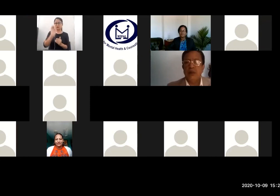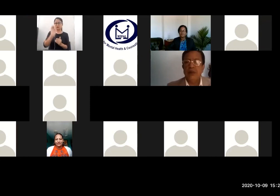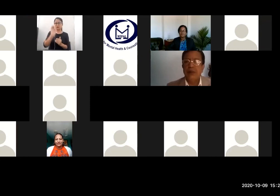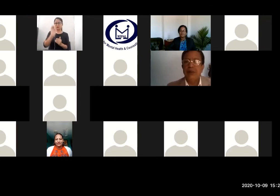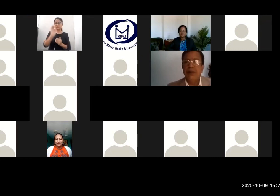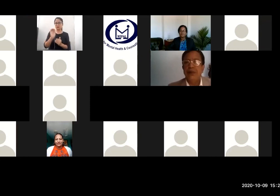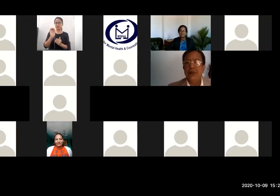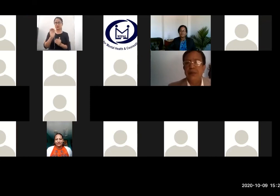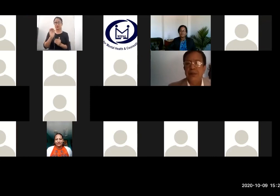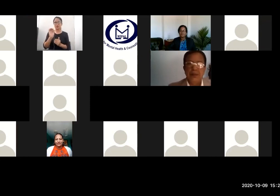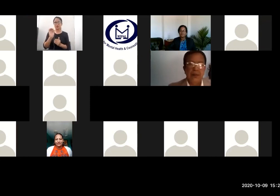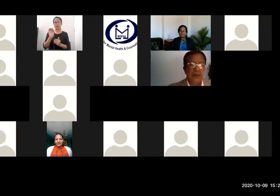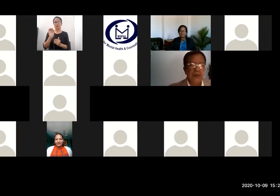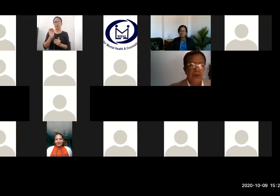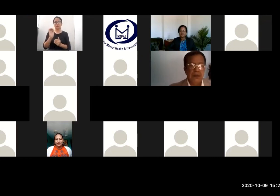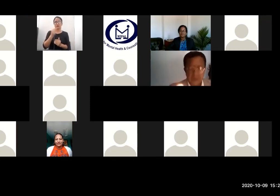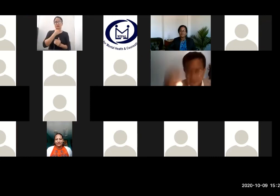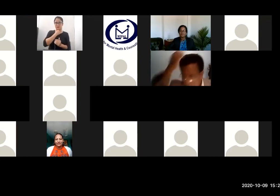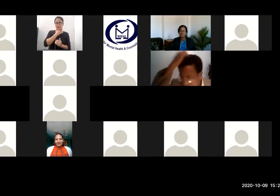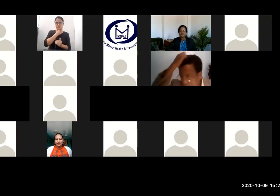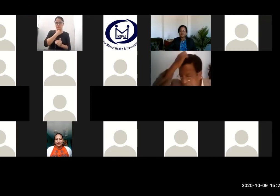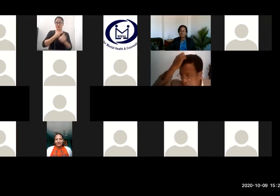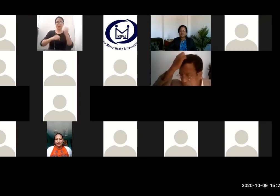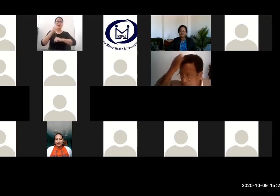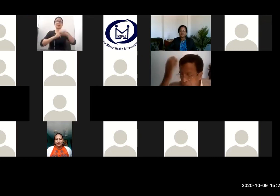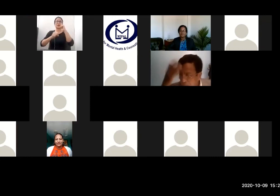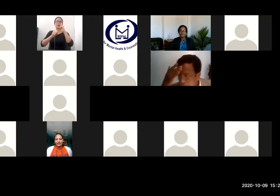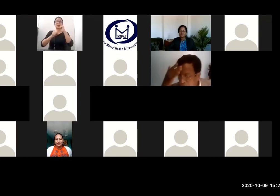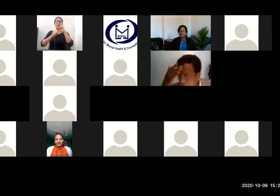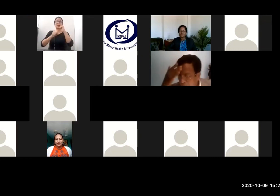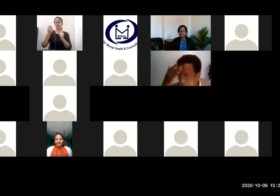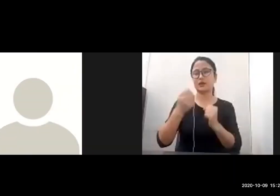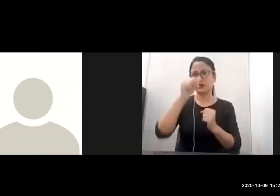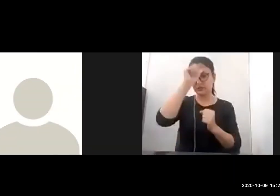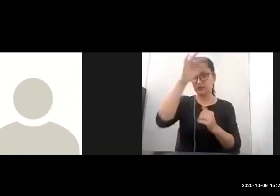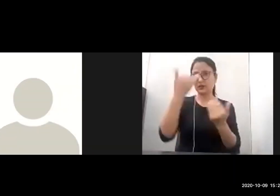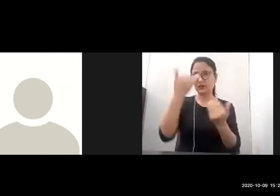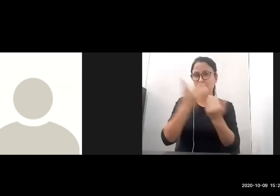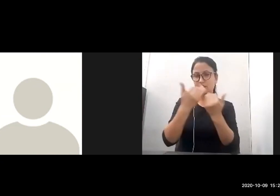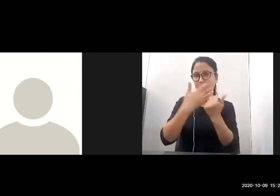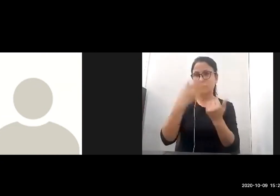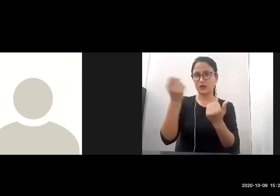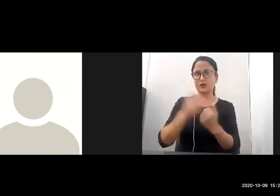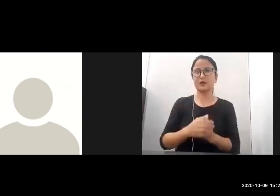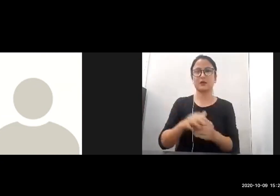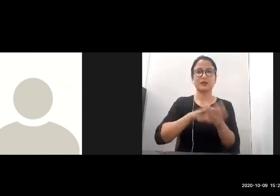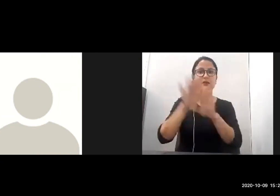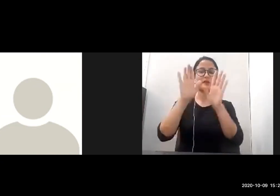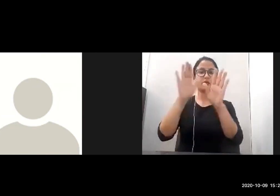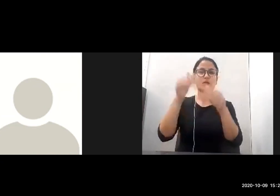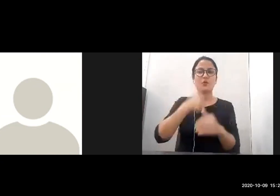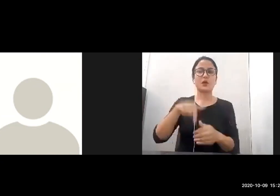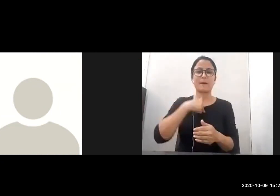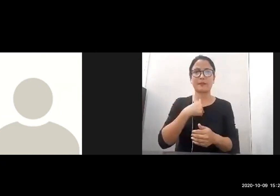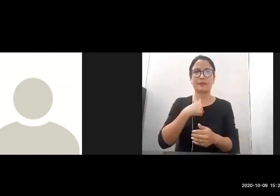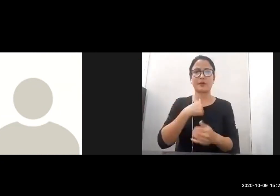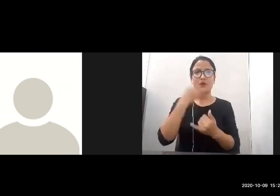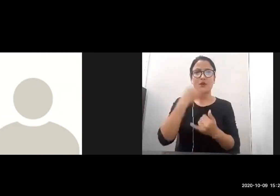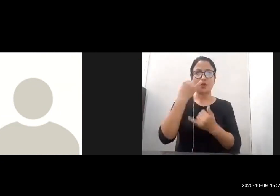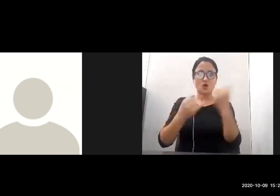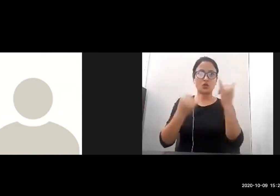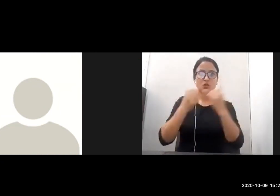प्रतिबद्धता र क्रियाकलाप सेवाको लागि जानकारीको लागि धेरै धन्यवाद। अब हामी अन्तिमतिर आइसकेका